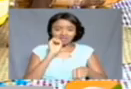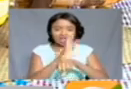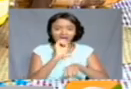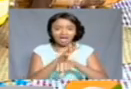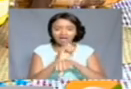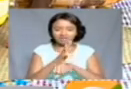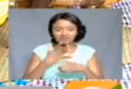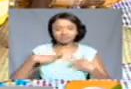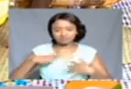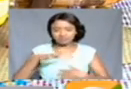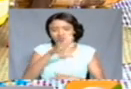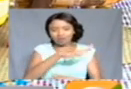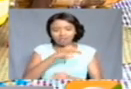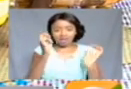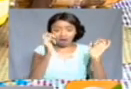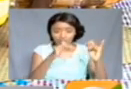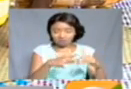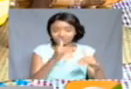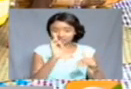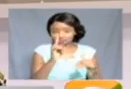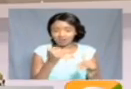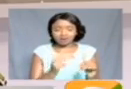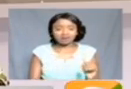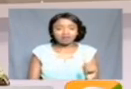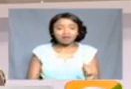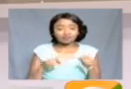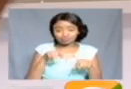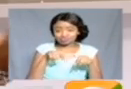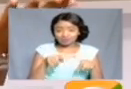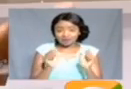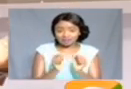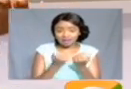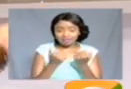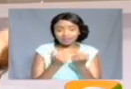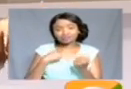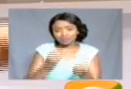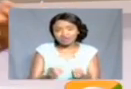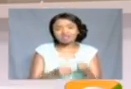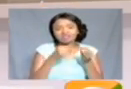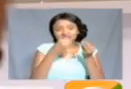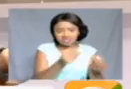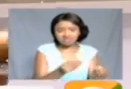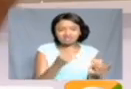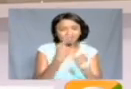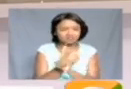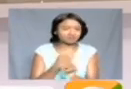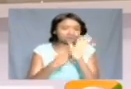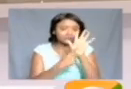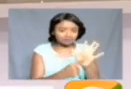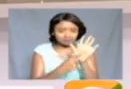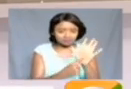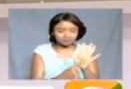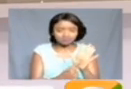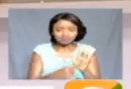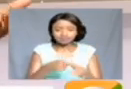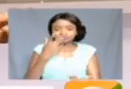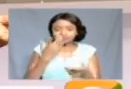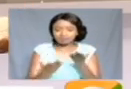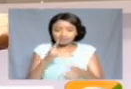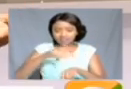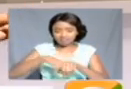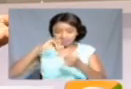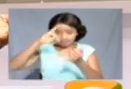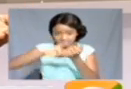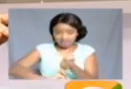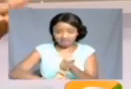kukabete huko. Sasa ilikuwa tunajaribu kuzungumza nao. Na tukatoa mifano ya kwamba unapofunga ndoa kama sisi wa Kristo unasema